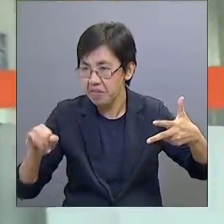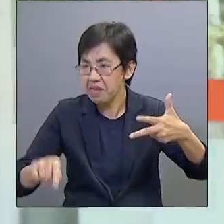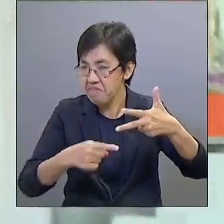ะ